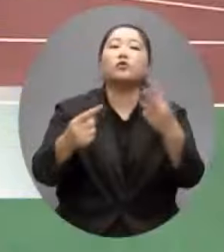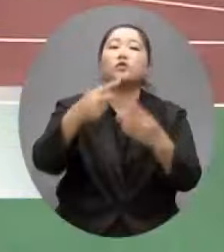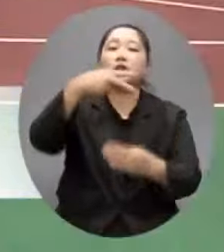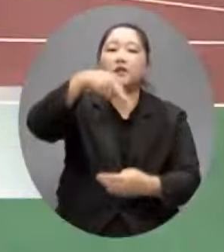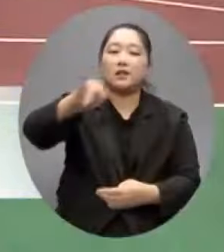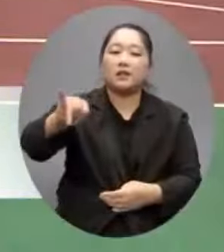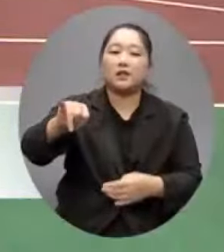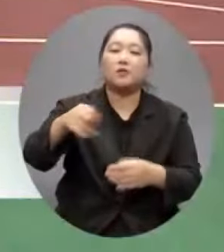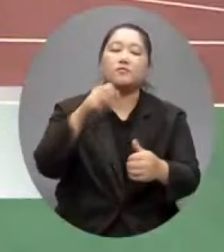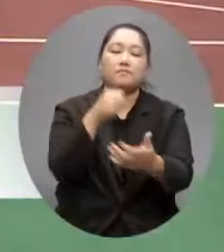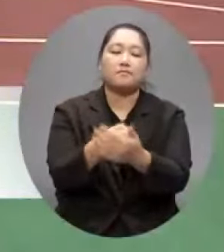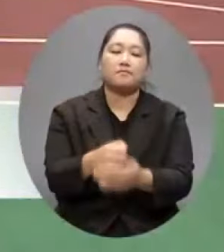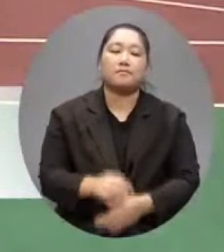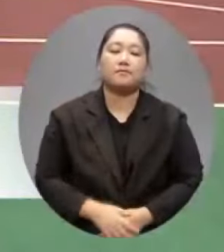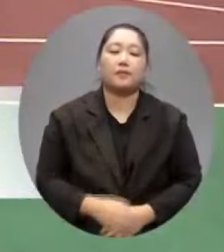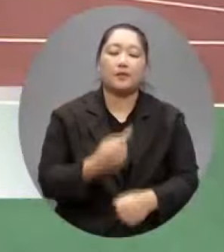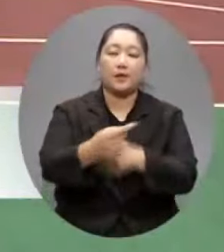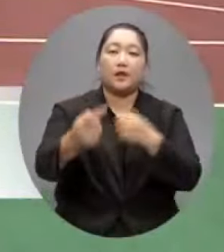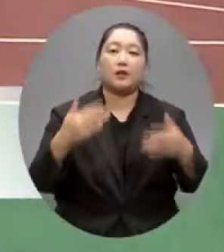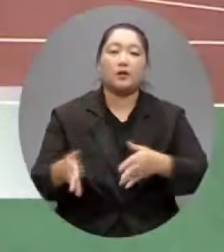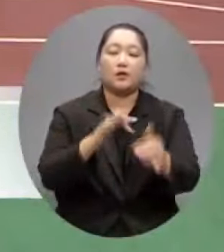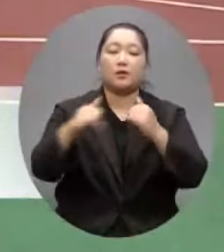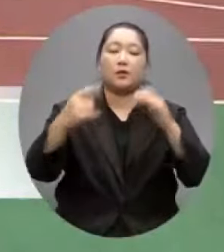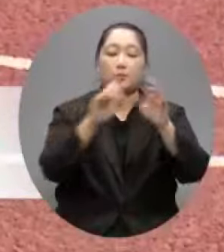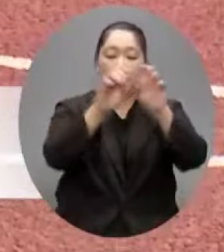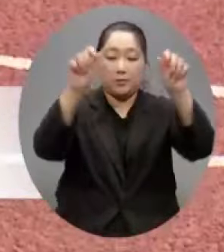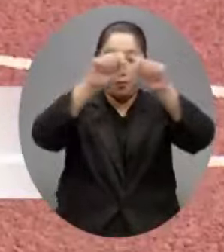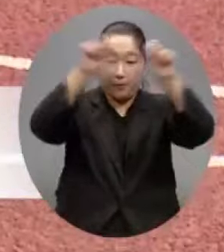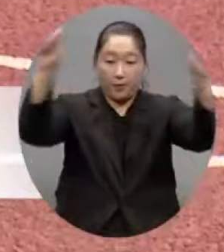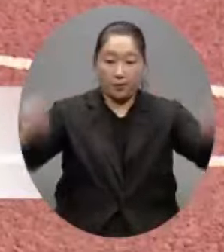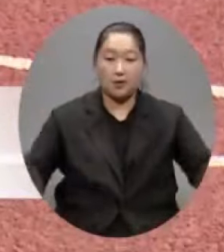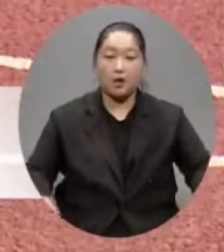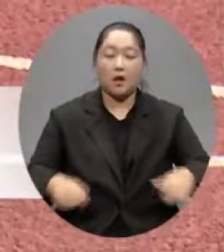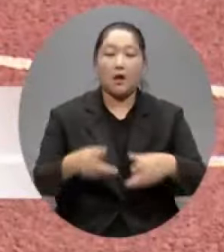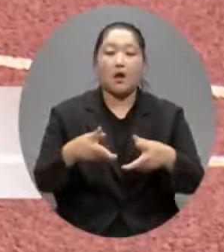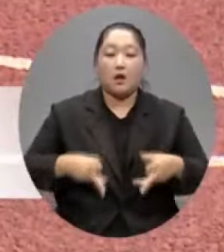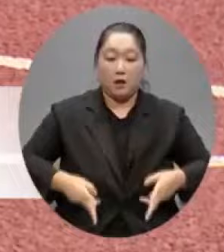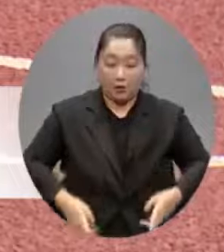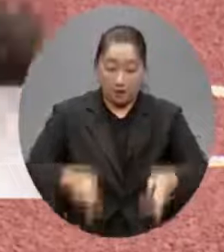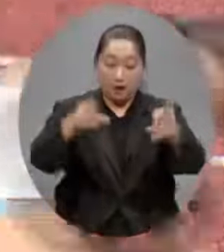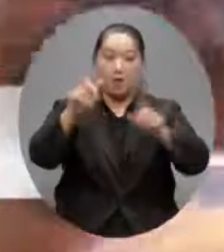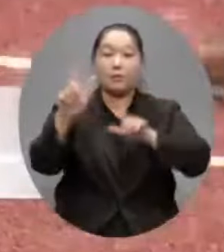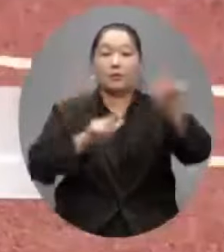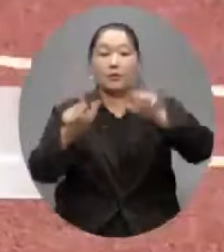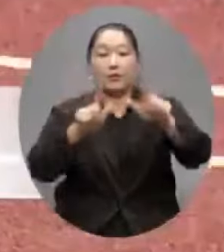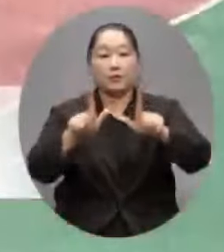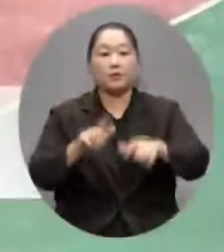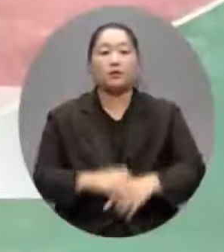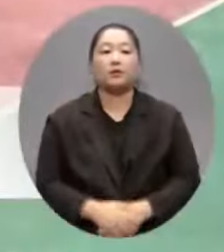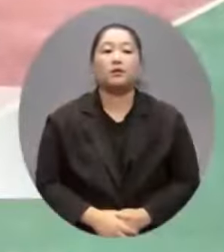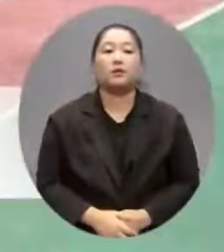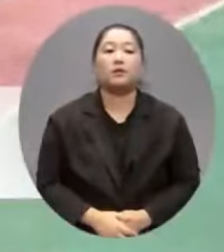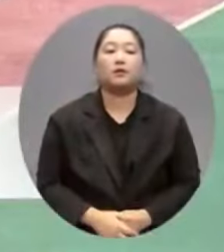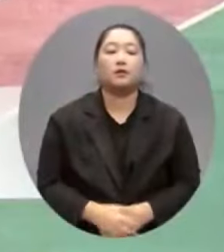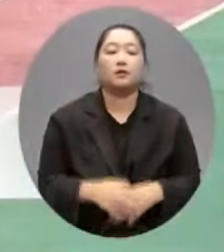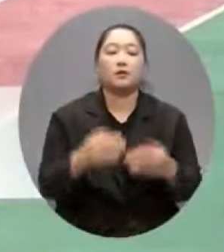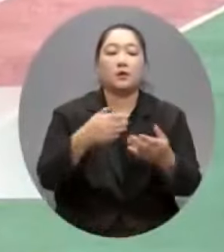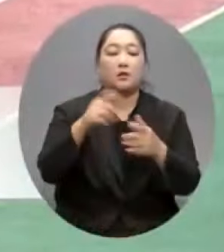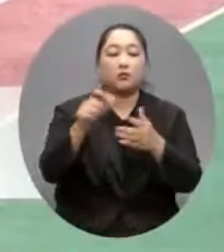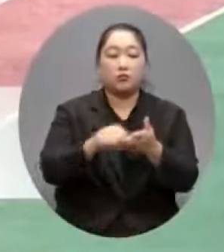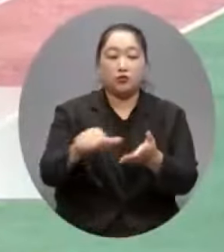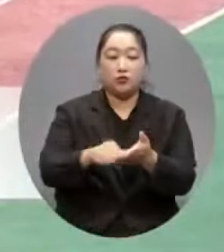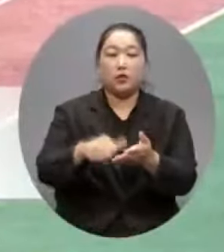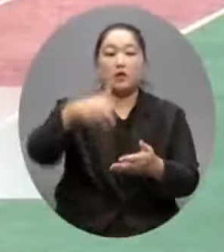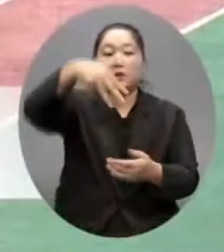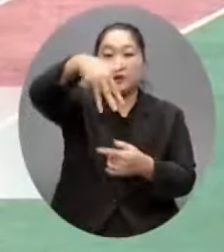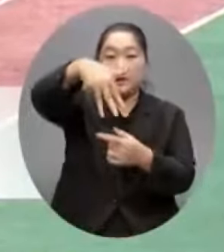확정됐습니다. 내년 도민체전 포스터는 결승선 테이프를 끊는 모습을 이미지화했고 엠블럼은 충주의